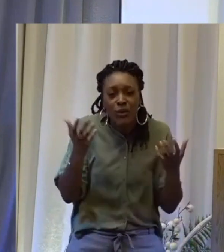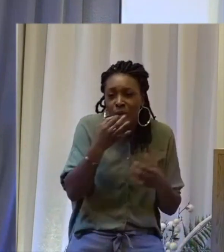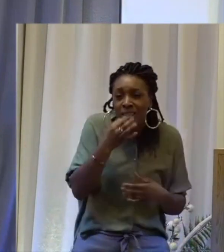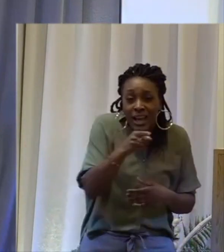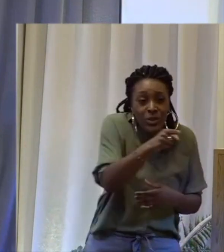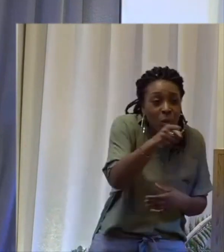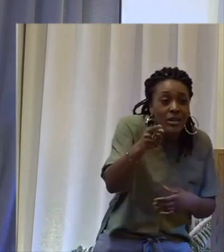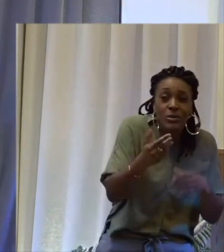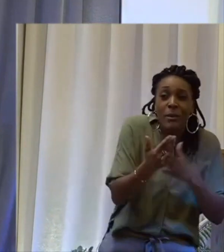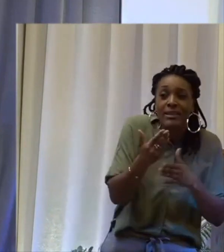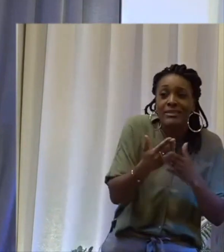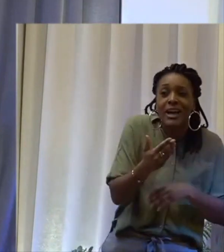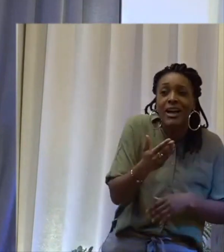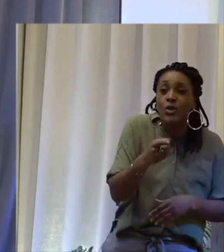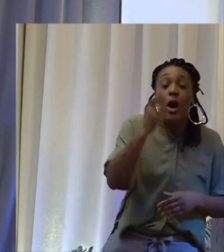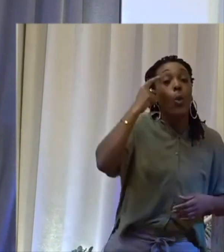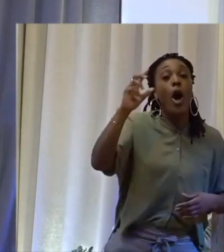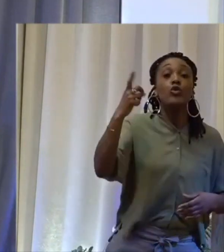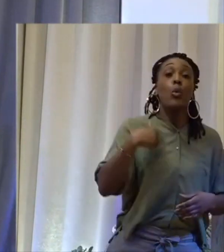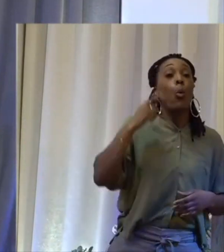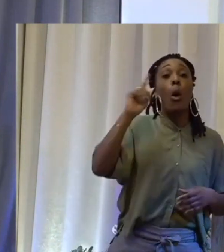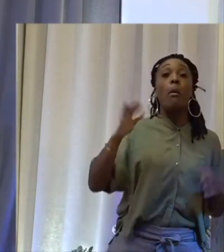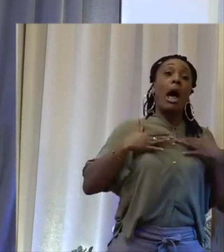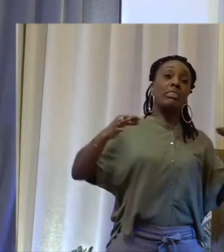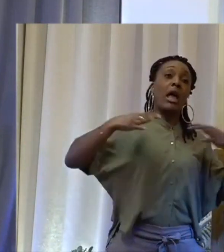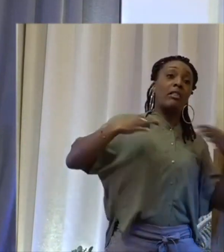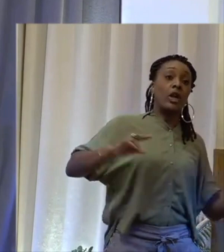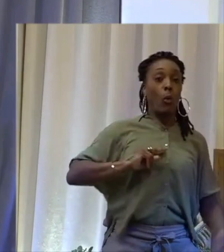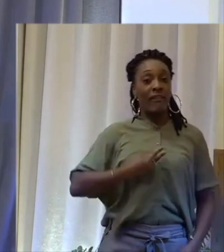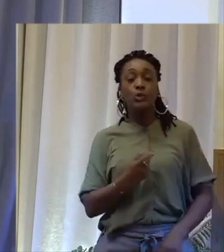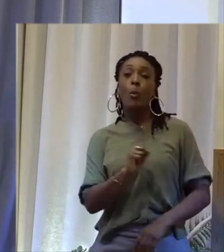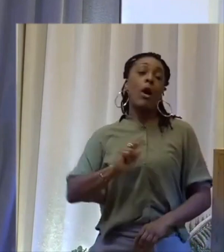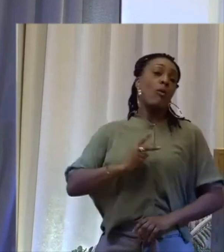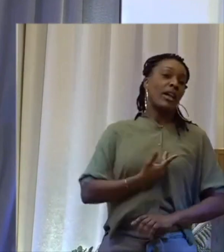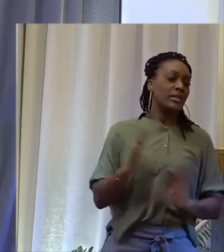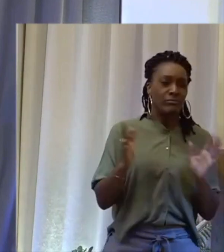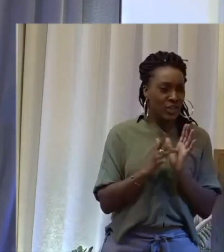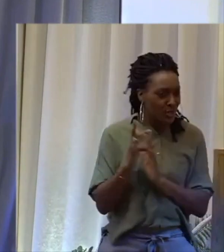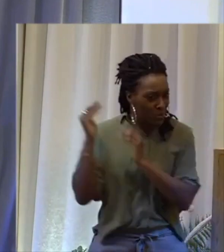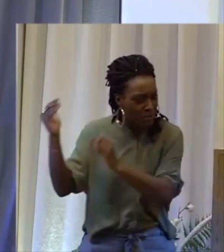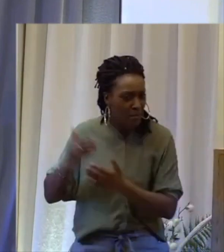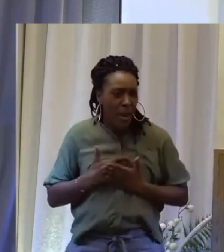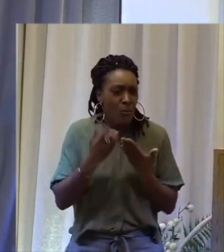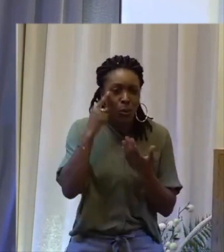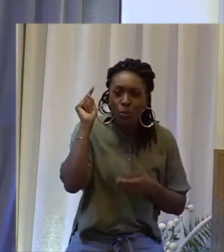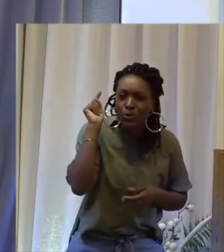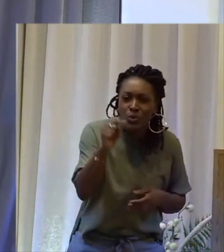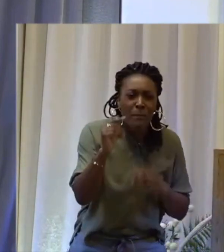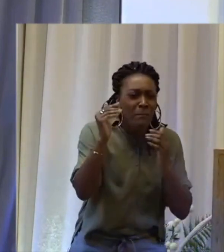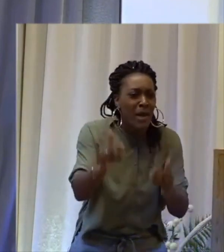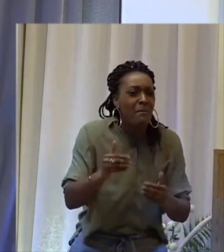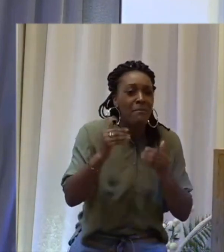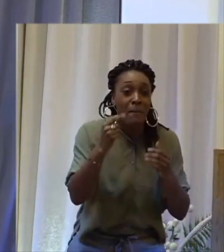matin, que tu sois croyant ou incroyant, converti ou pas converti, Jésus a le même amour pour toi